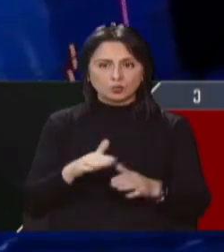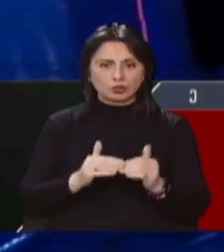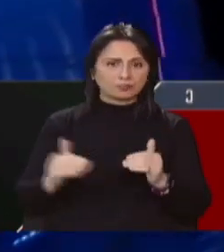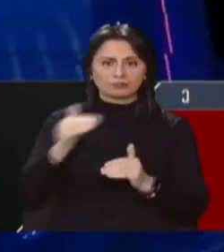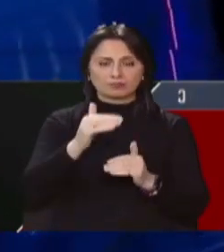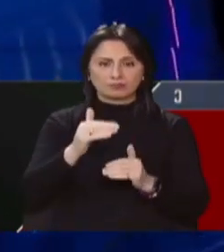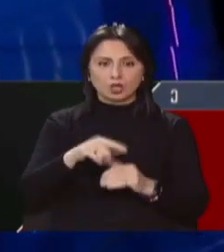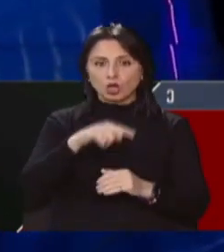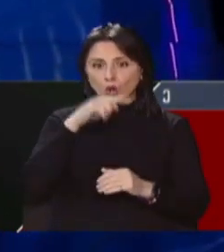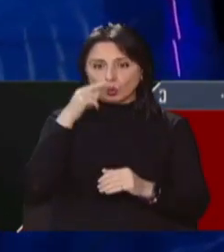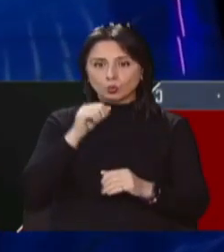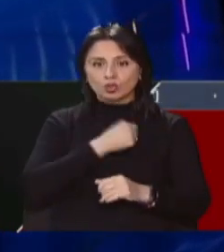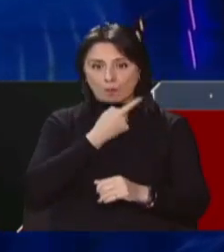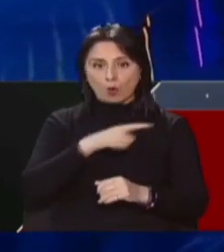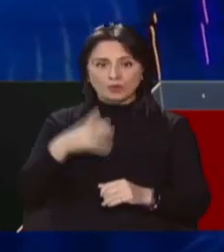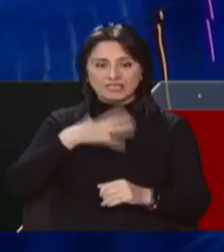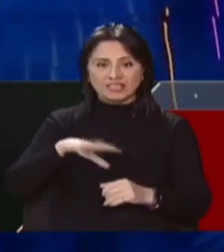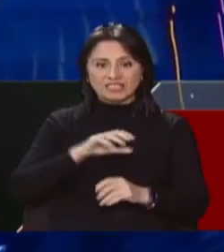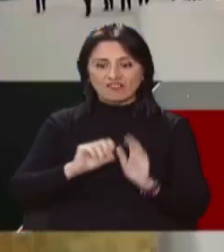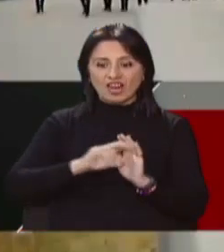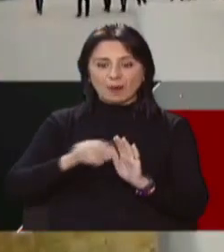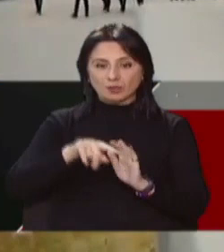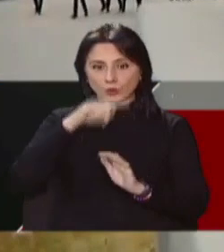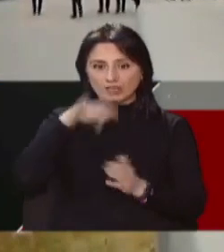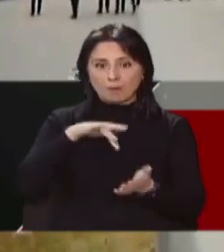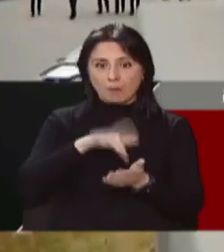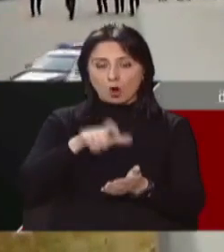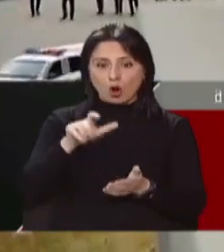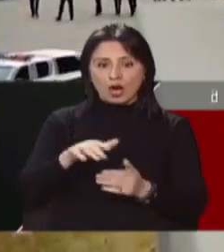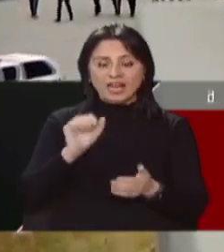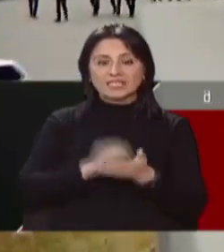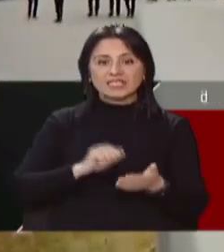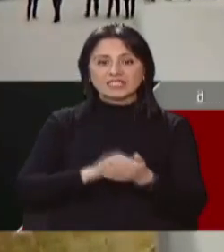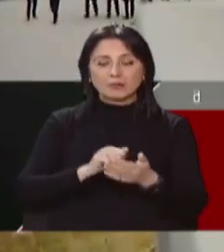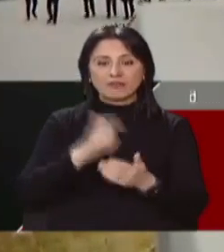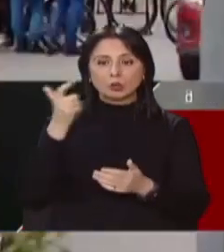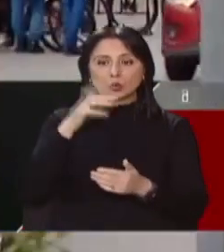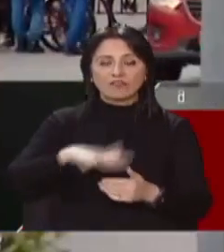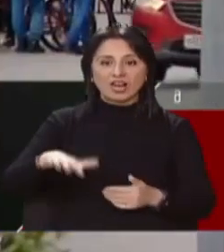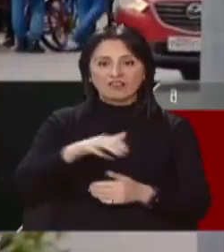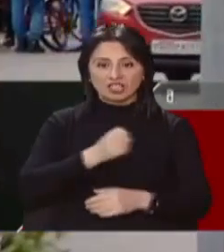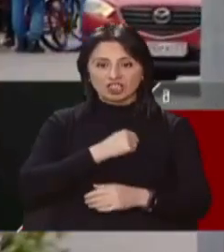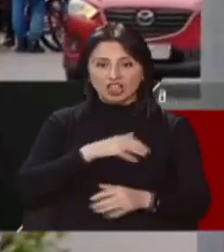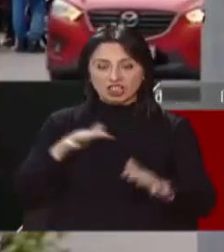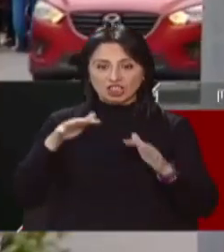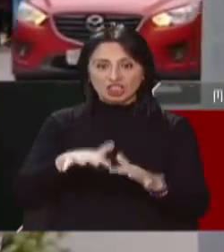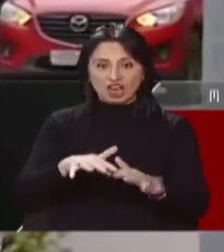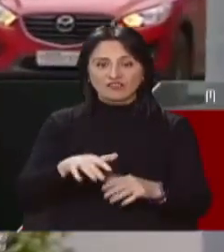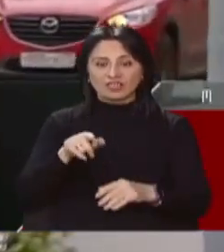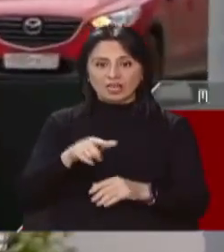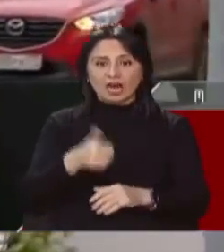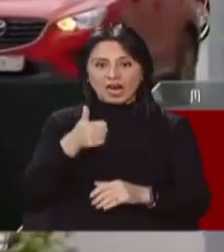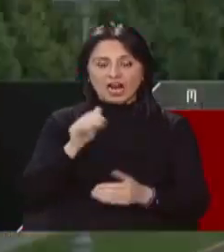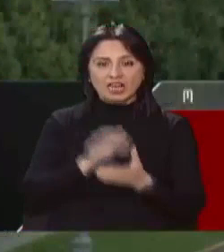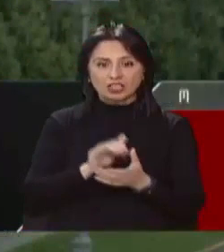datsinaurda. Rusul mobilizatsias sakartveloshi gamokceuli rusetis mokhalakheebis sababit suverenul kveqanashi jaris sheqvana im kveqnis